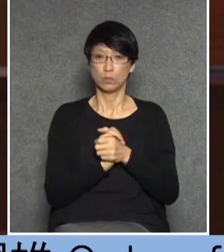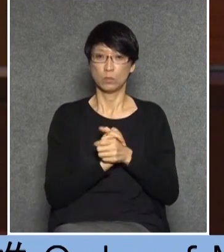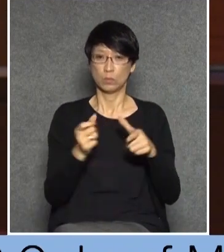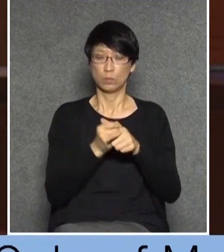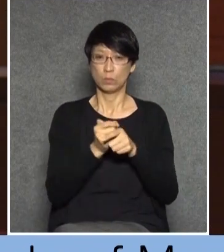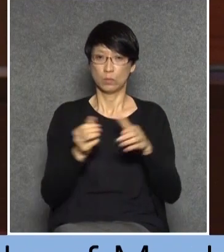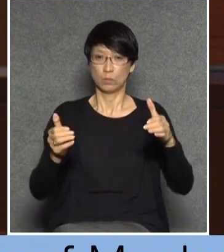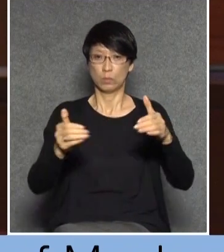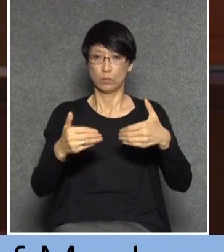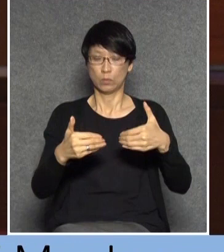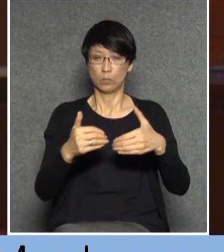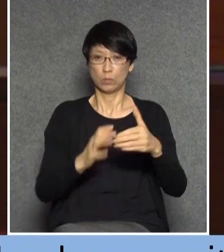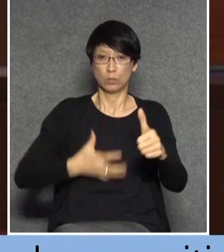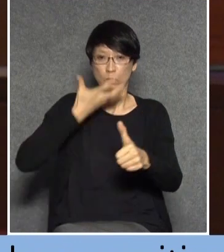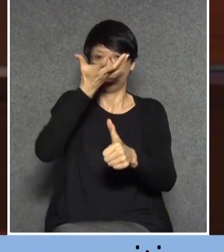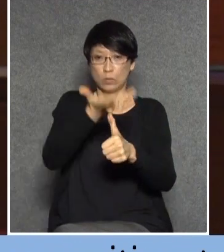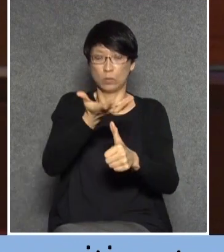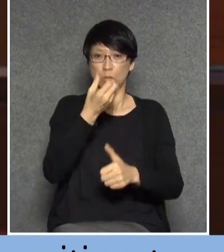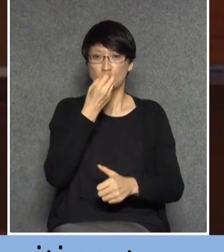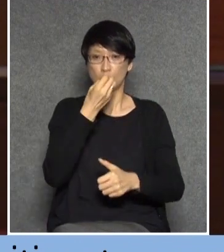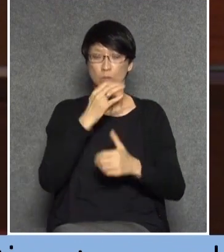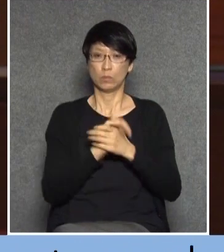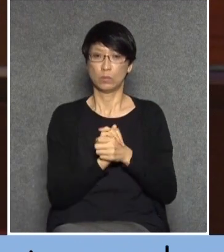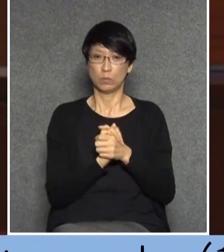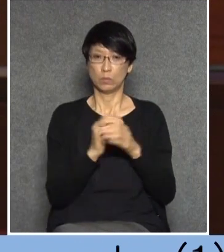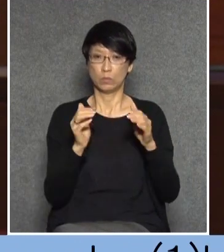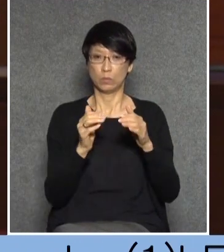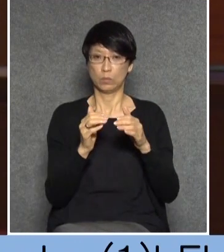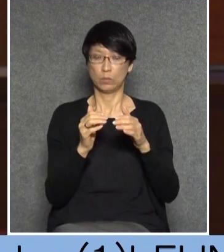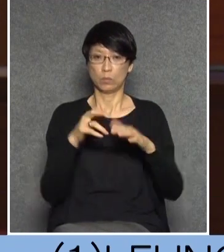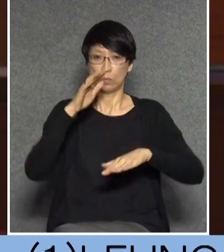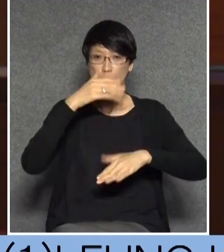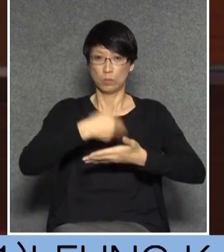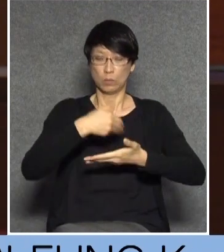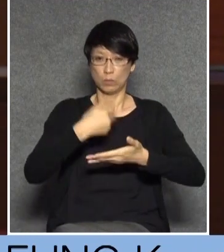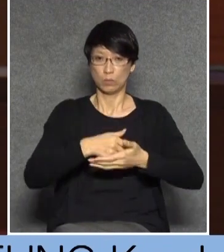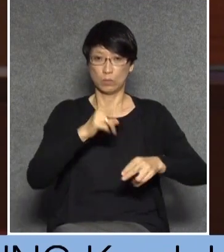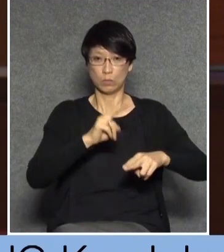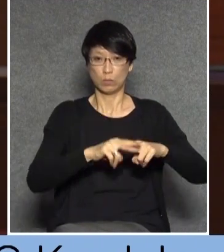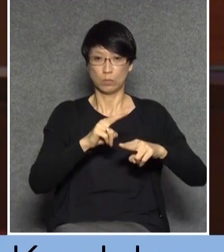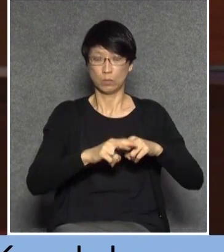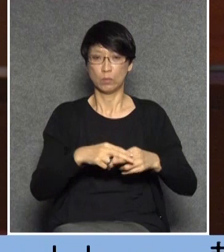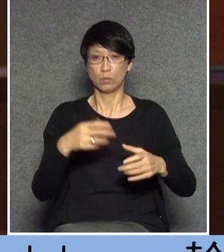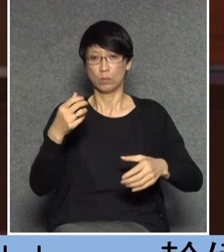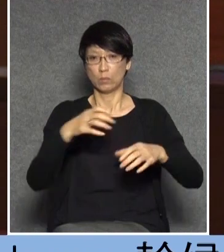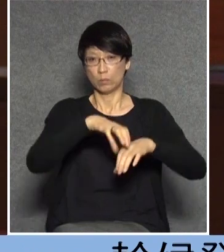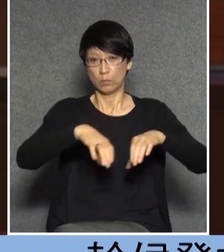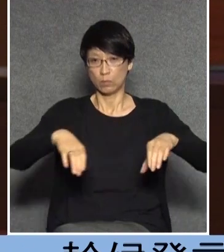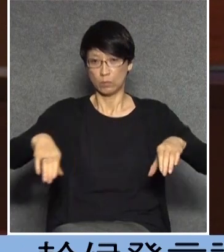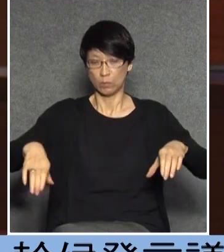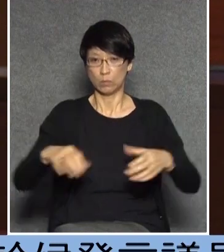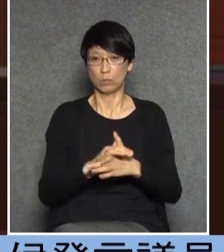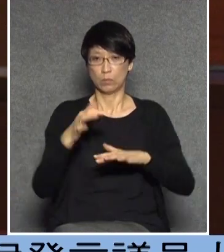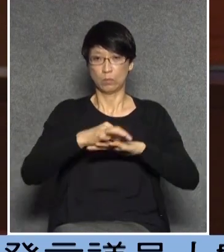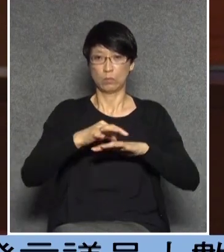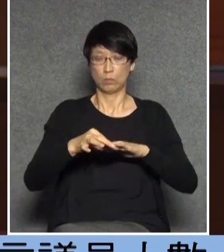於港人利益之上，於是不惜引入次貨提供列車服務，減縮這個經營成本，